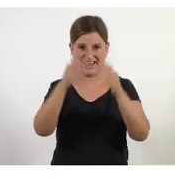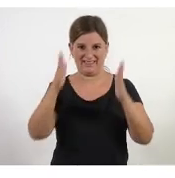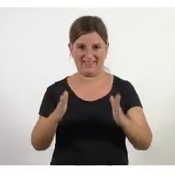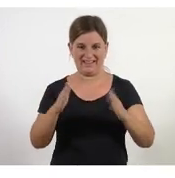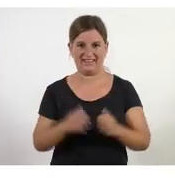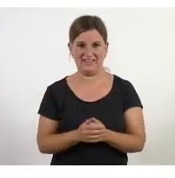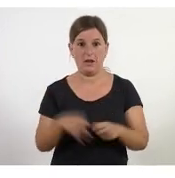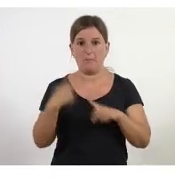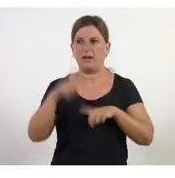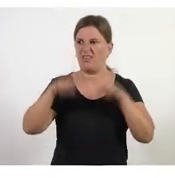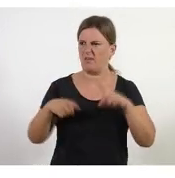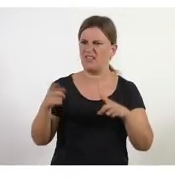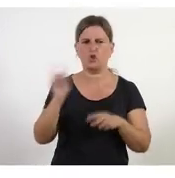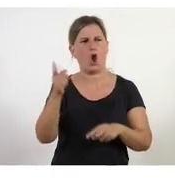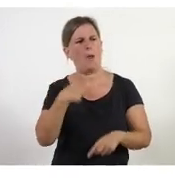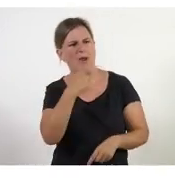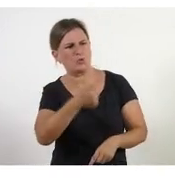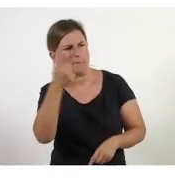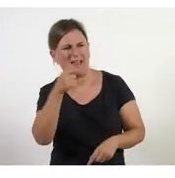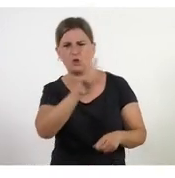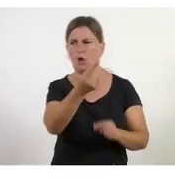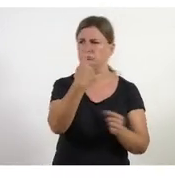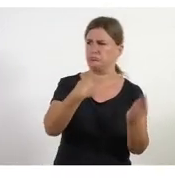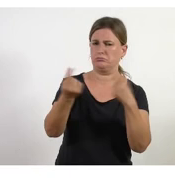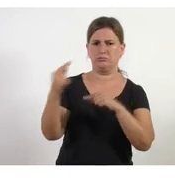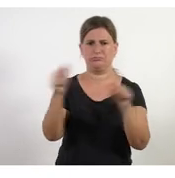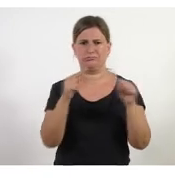perquè no hi ha debats de quines eines hem de fer servir i de quin tipus.